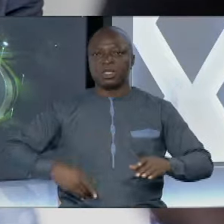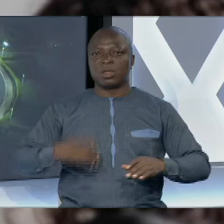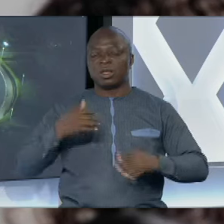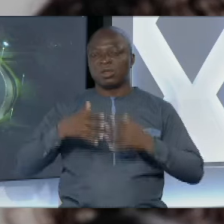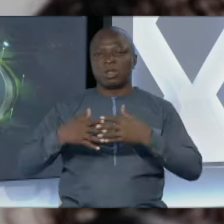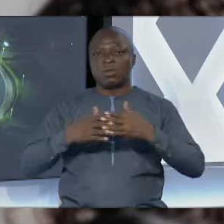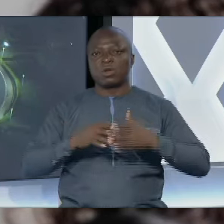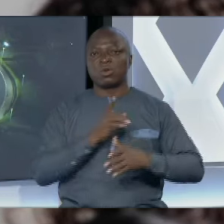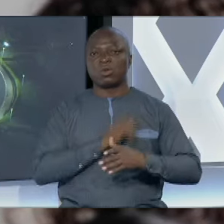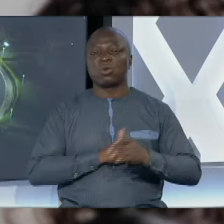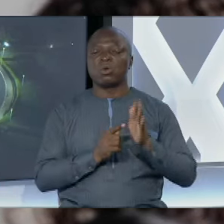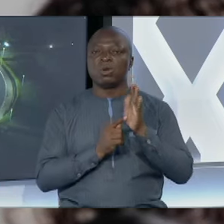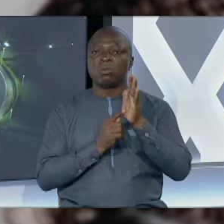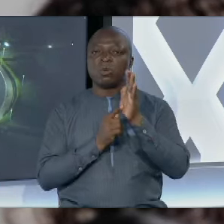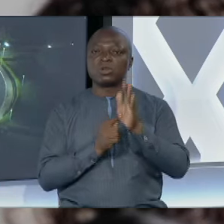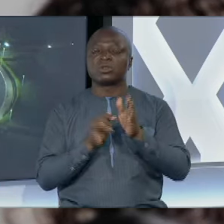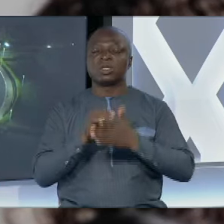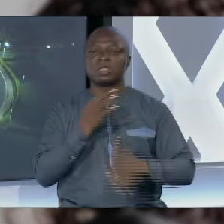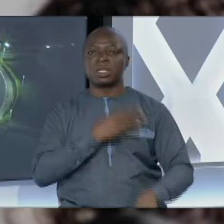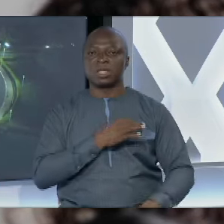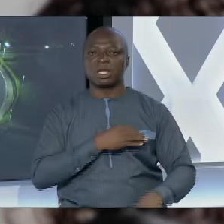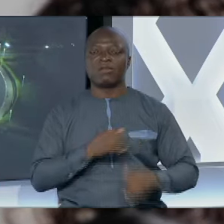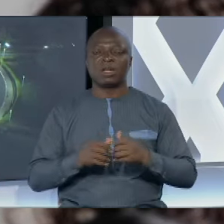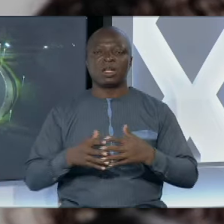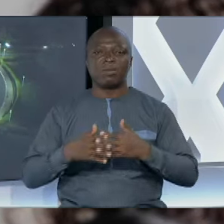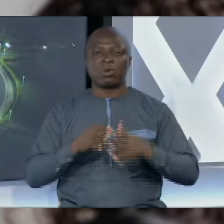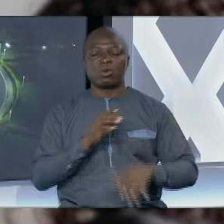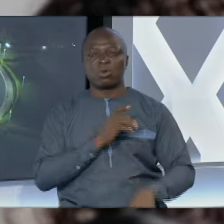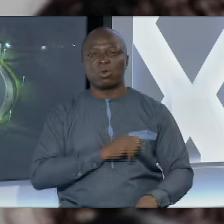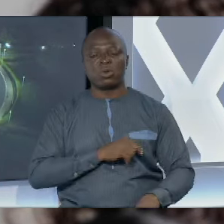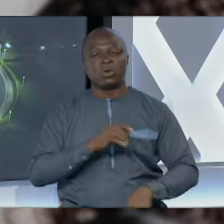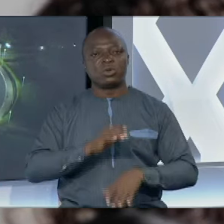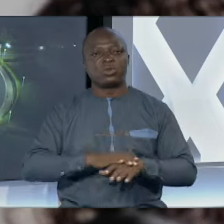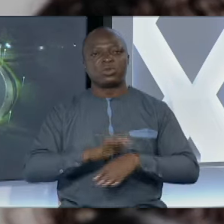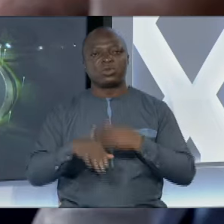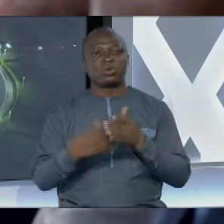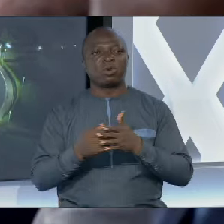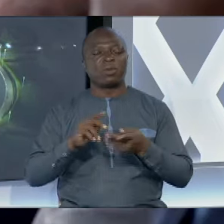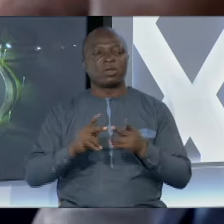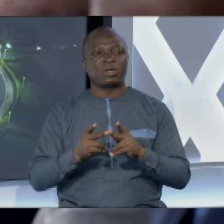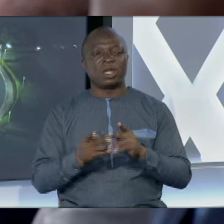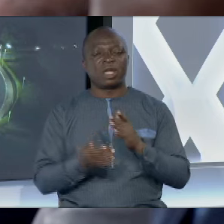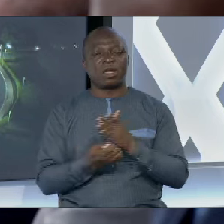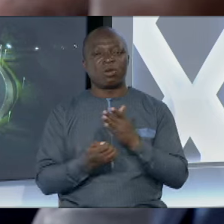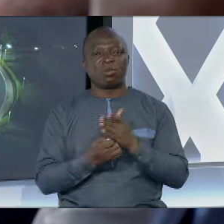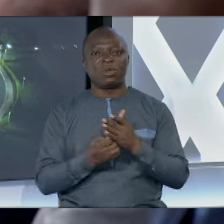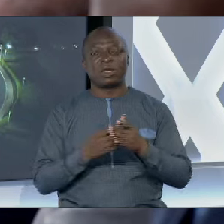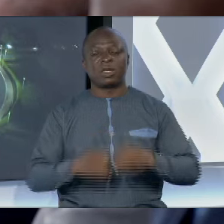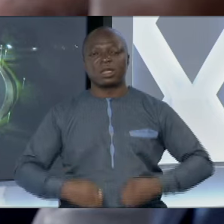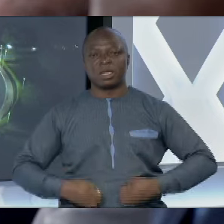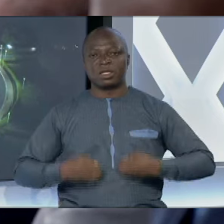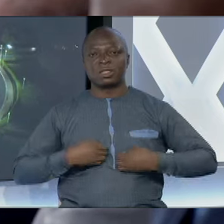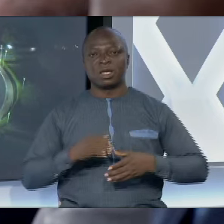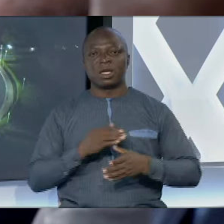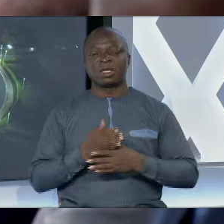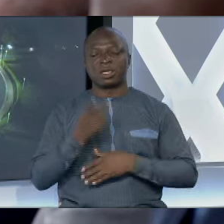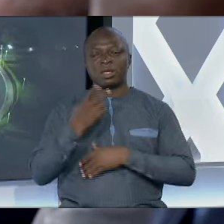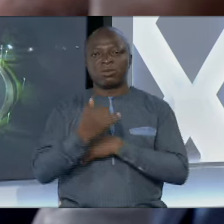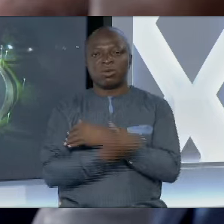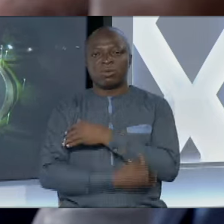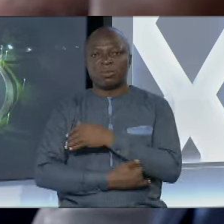une fois encore de l'intérêt qu'accordent les États-Unis au Togo, surtout au partenariat économique qui existe entre les deux